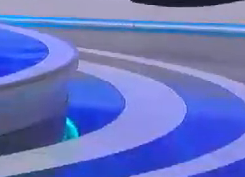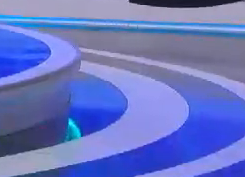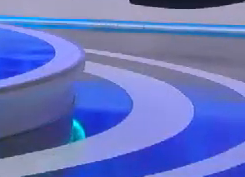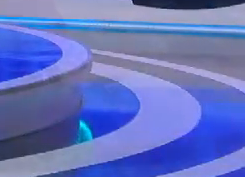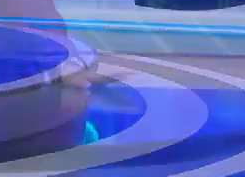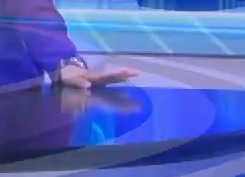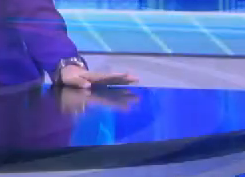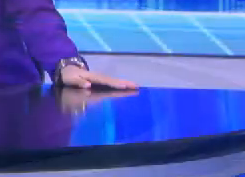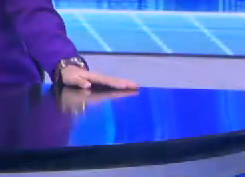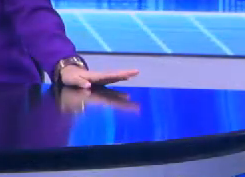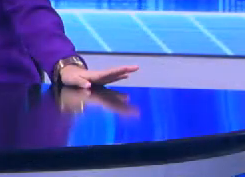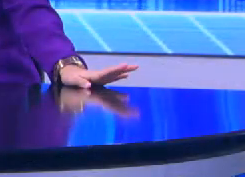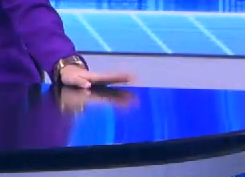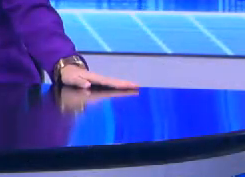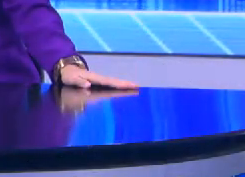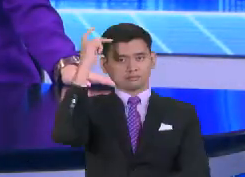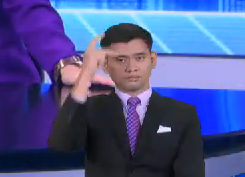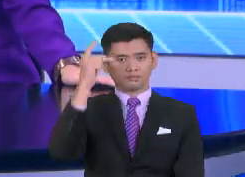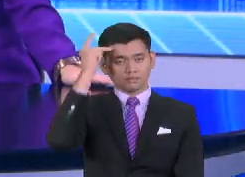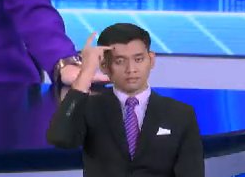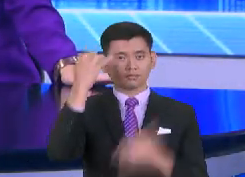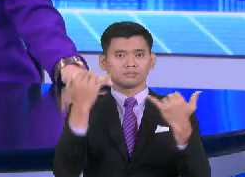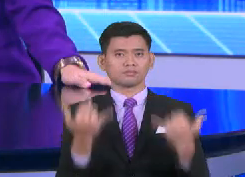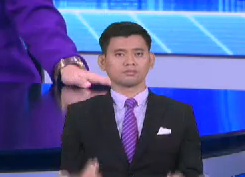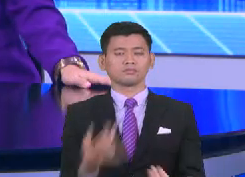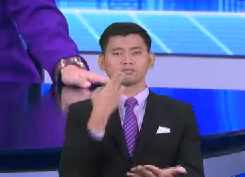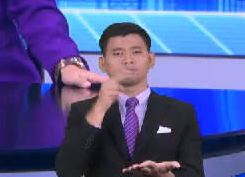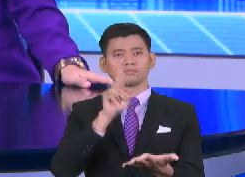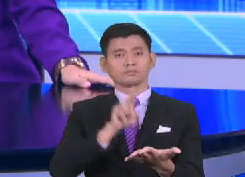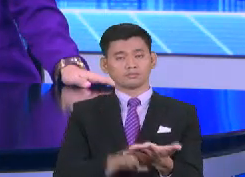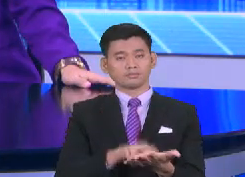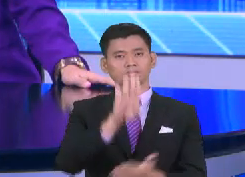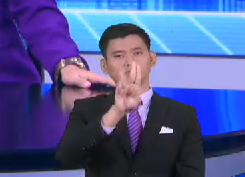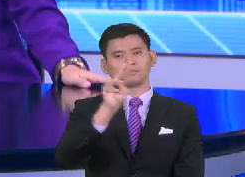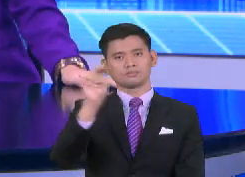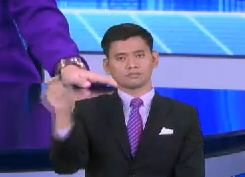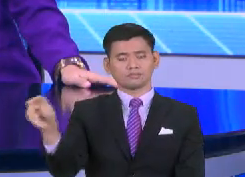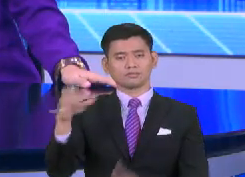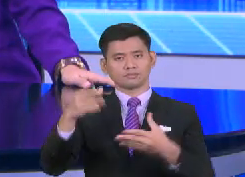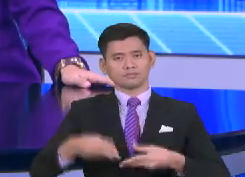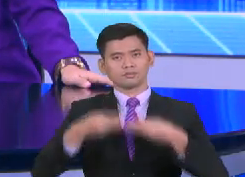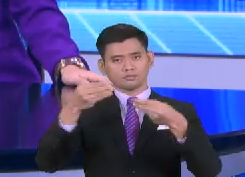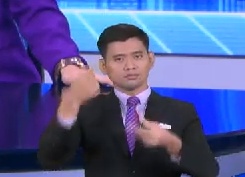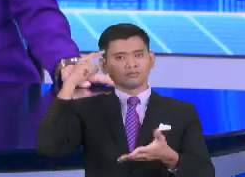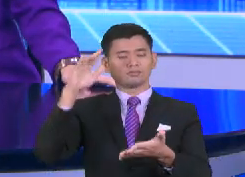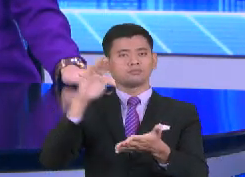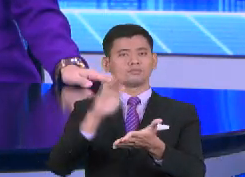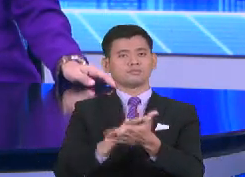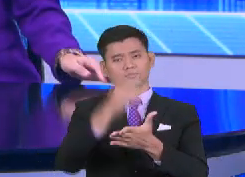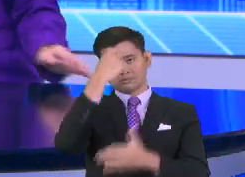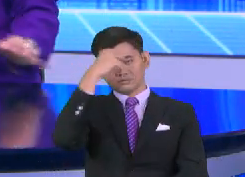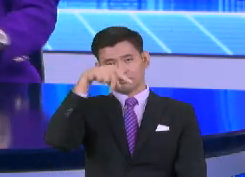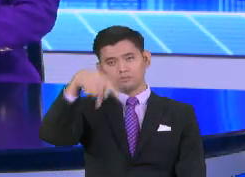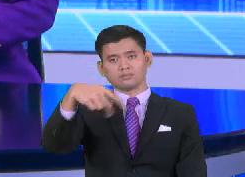Masih mengenai perkembangan politik semasa, surat mengenai Barisan Nasional BN memberi kepercayaan terhadap pengerusi Pakatan